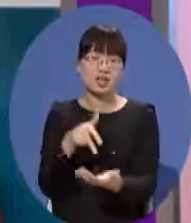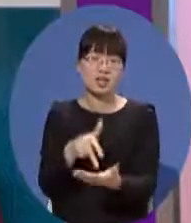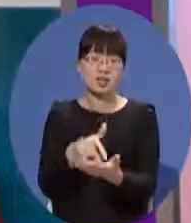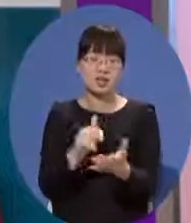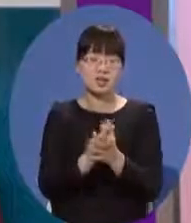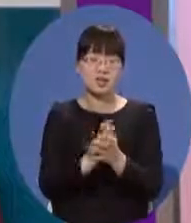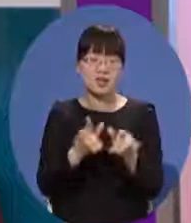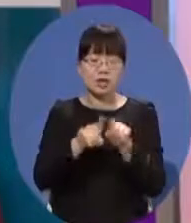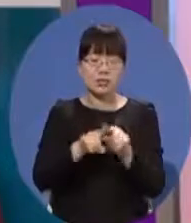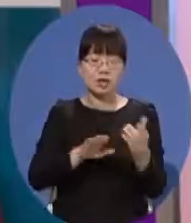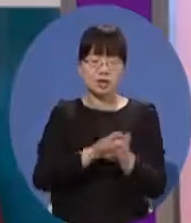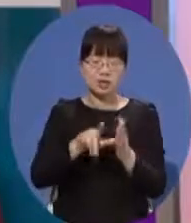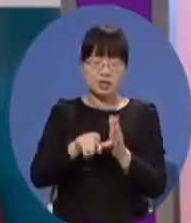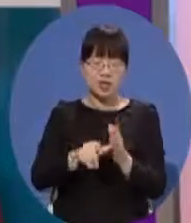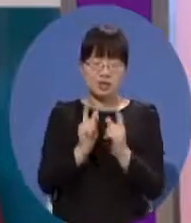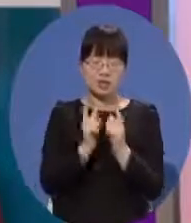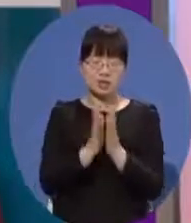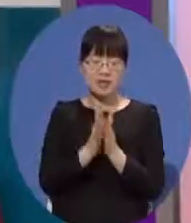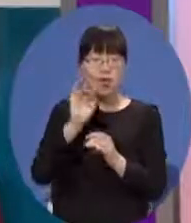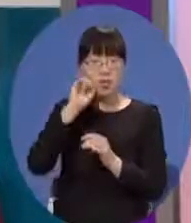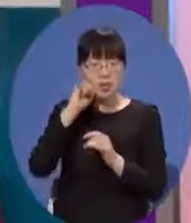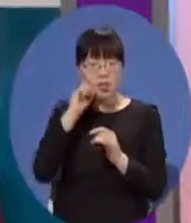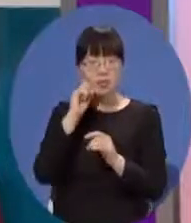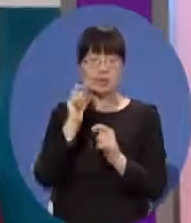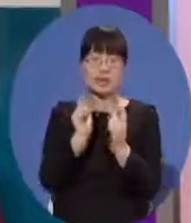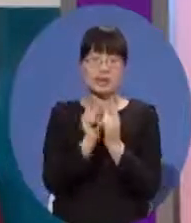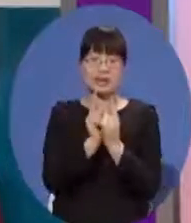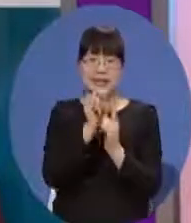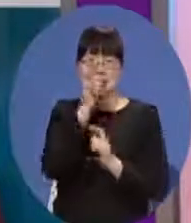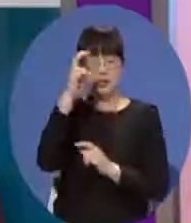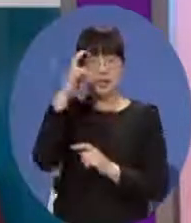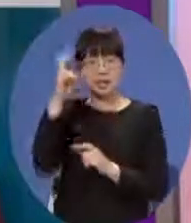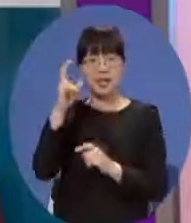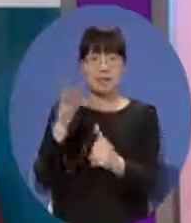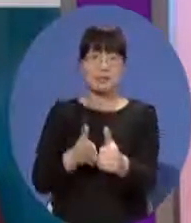친구들하고 노는데 아이들이 실제적으로 지금 어려움을 겪고 있구나, 이렇게 예상해 볼 수 있습니다. 네.